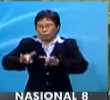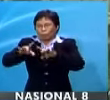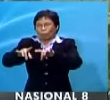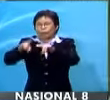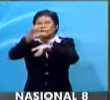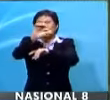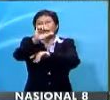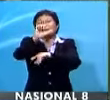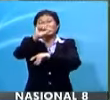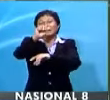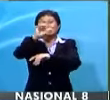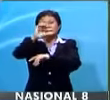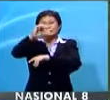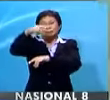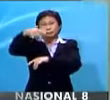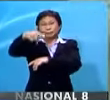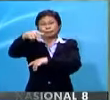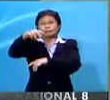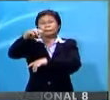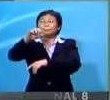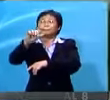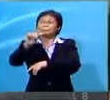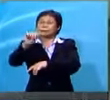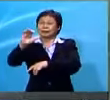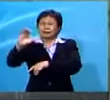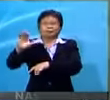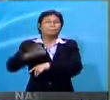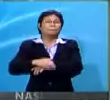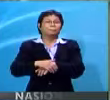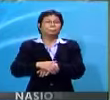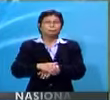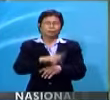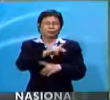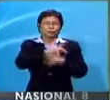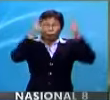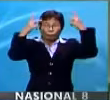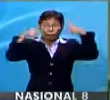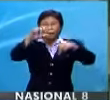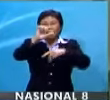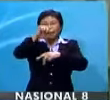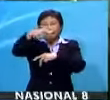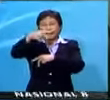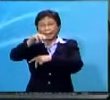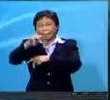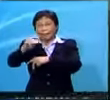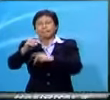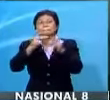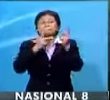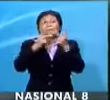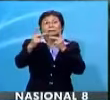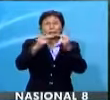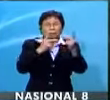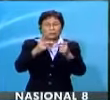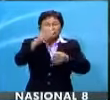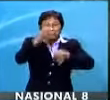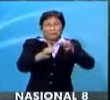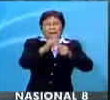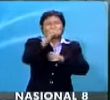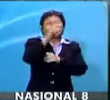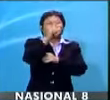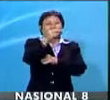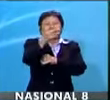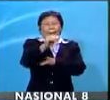acbps dengan apmm menurut ketua pengarah maritim Malaysia laks maritim dat Mohamad Amdan quish jika KM